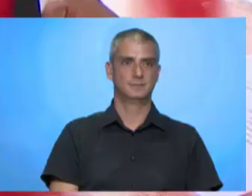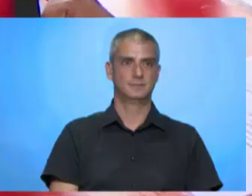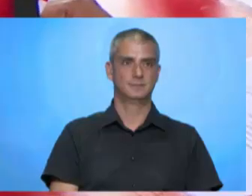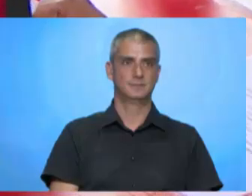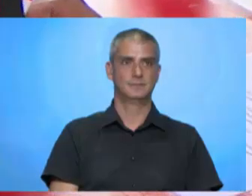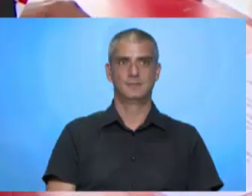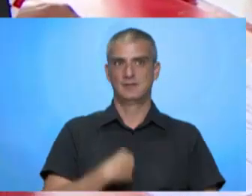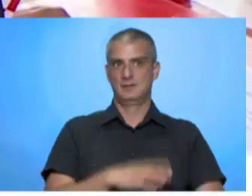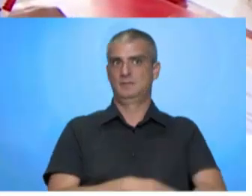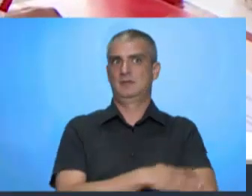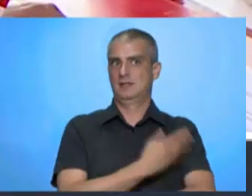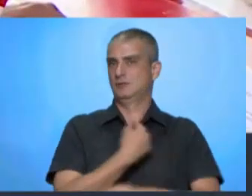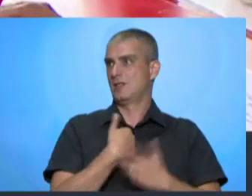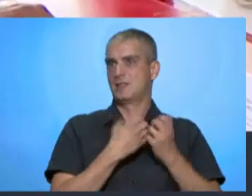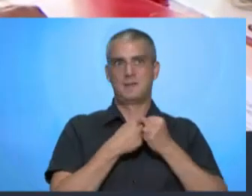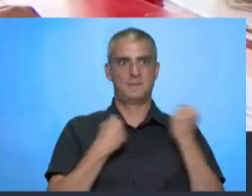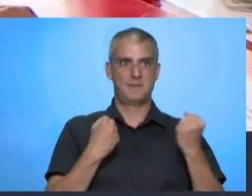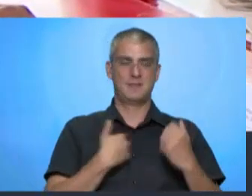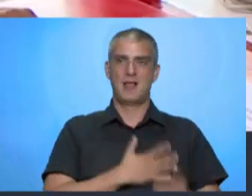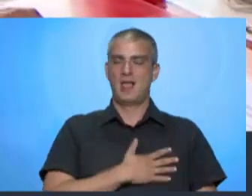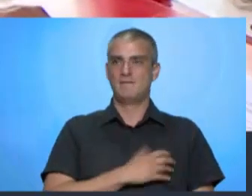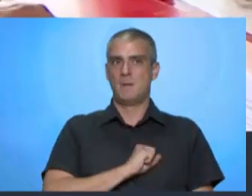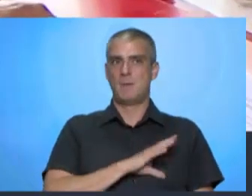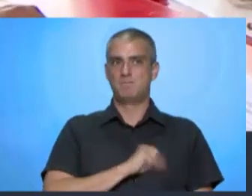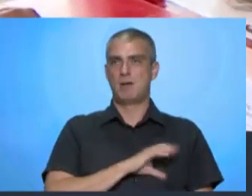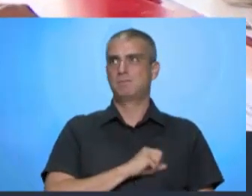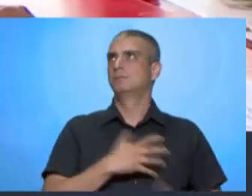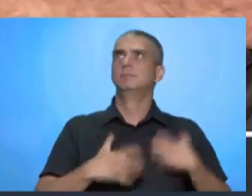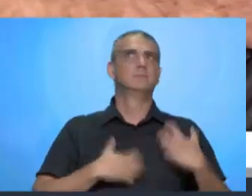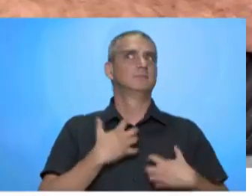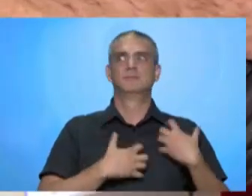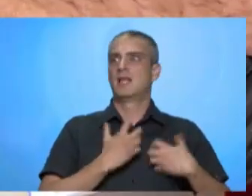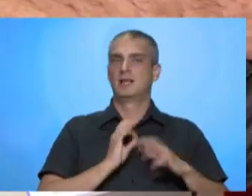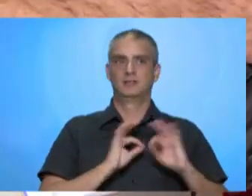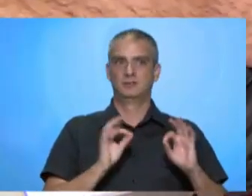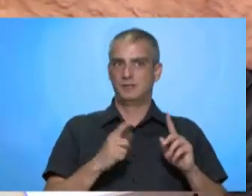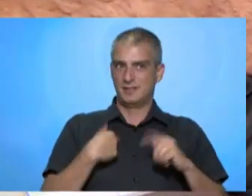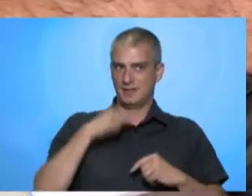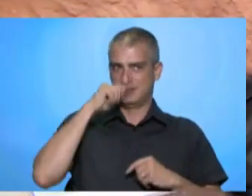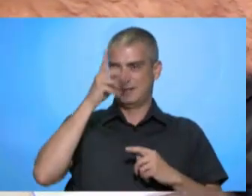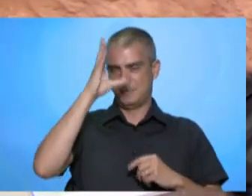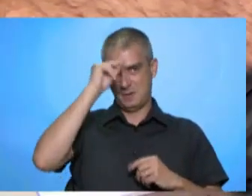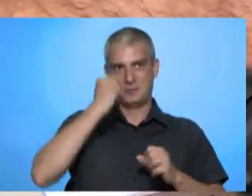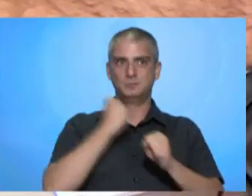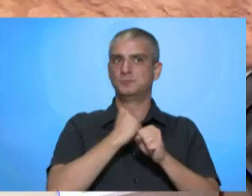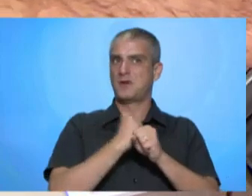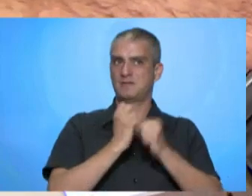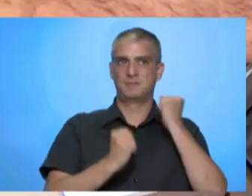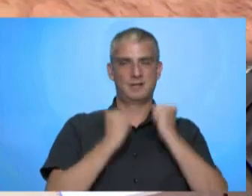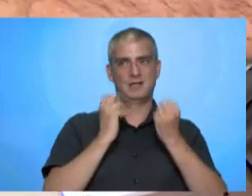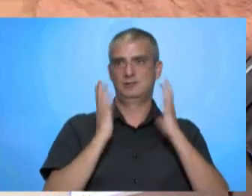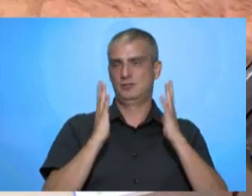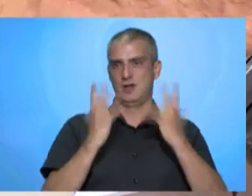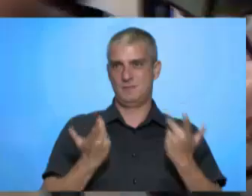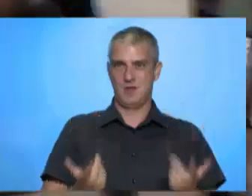very excited. I'm nervous. My heart ticks like fire. And we are proud of the guys that are that work on